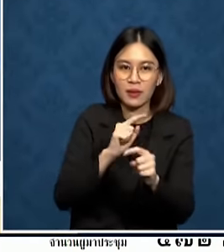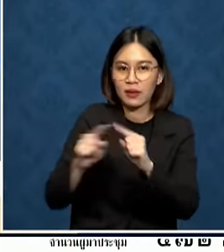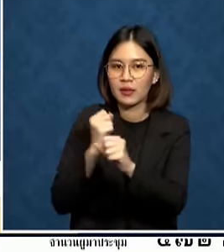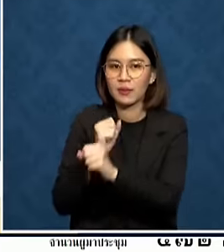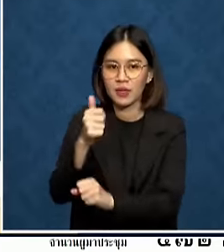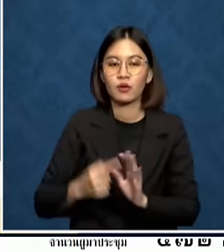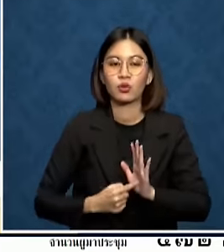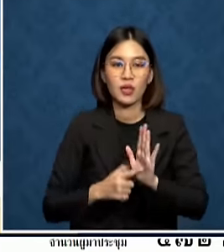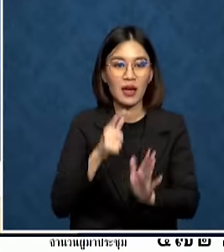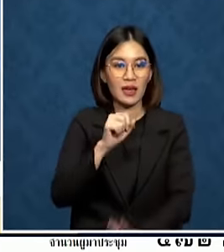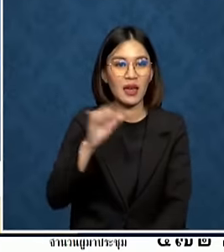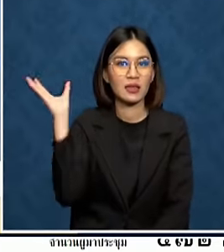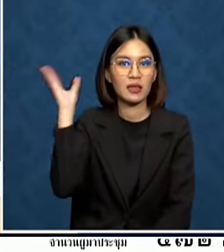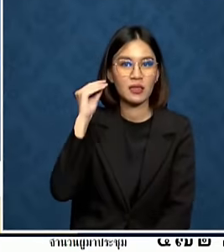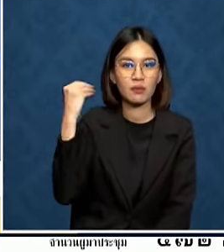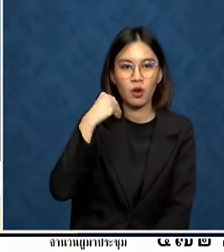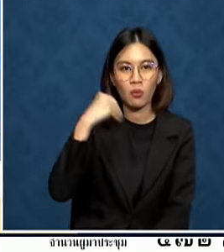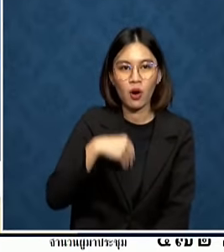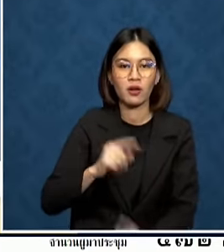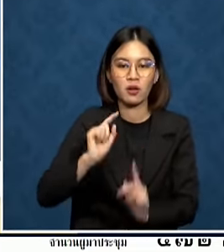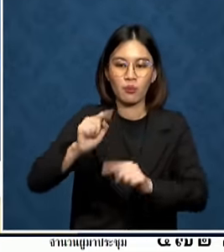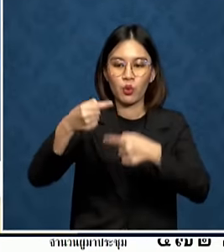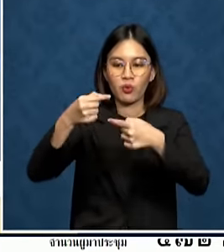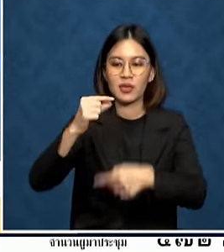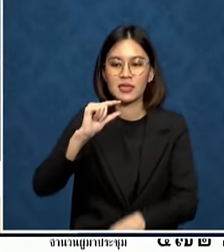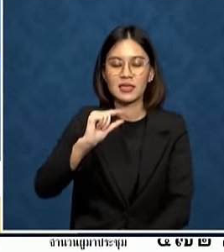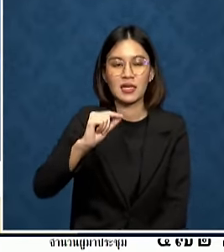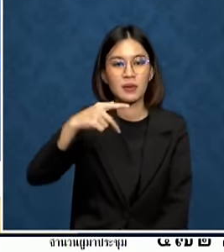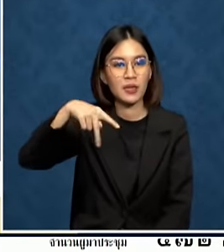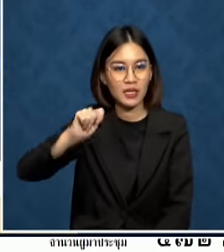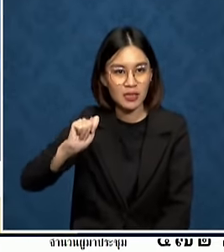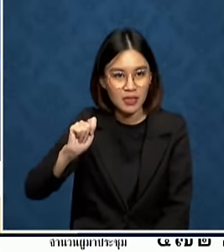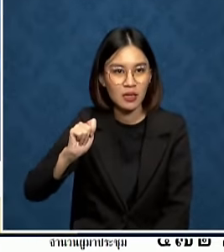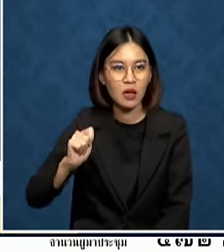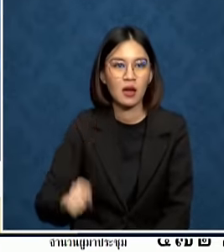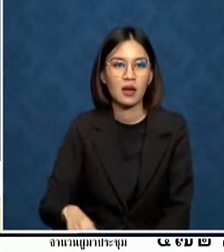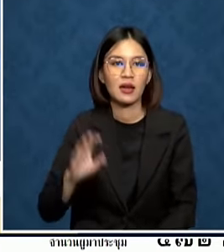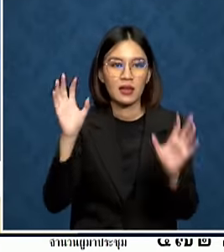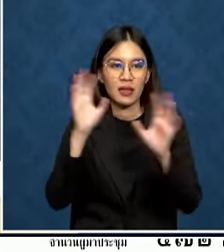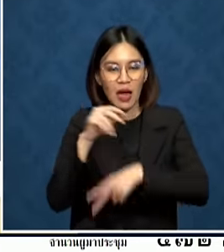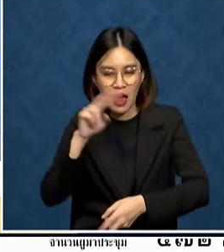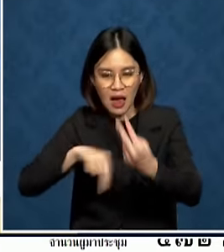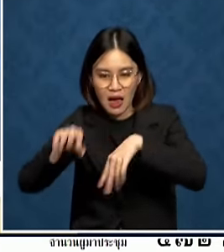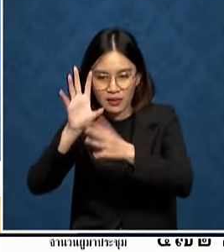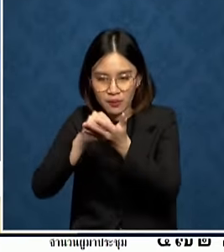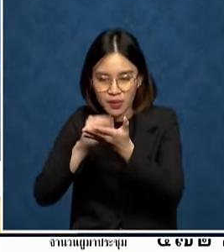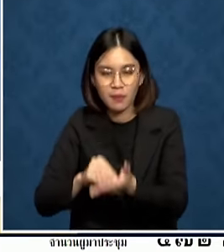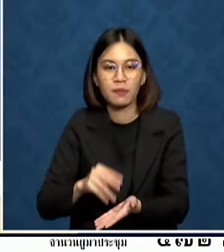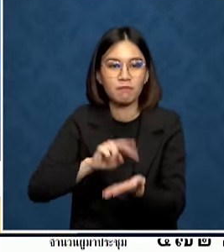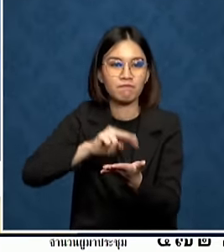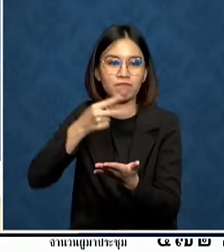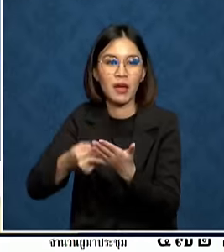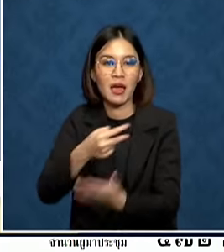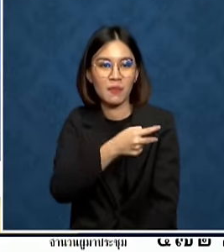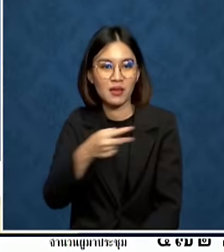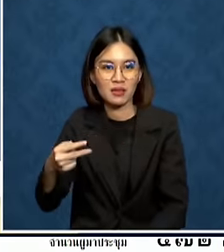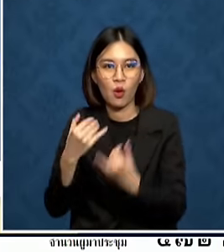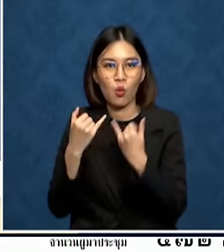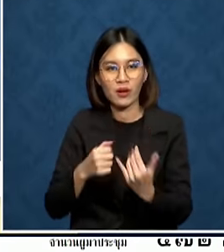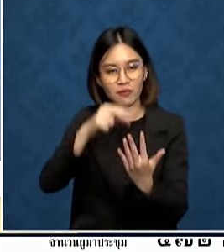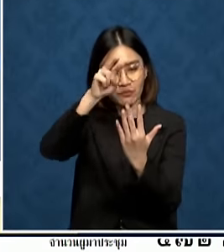AIที่เราได้ยินบ่อยๆเช่นแชท gptนะครับเหมือนผู้ช่วยส่วนตัวหาข้อมูลสรุปแปลภาษาวันนี้แชท gptอ่าน